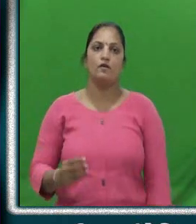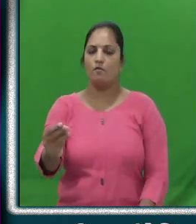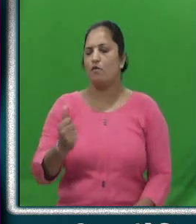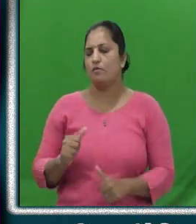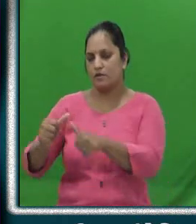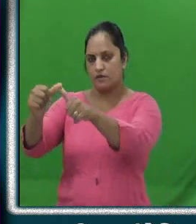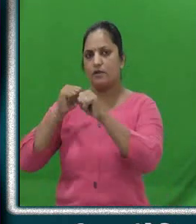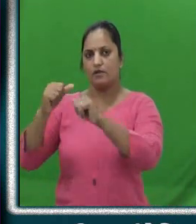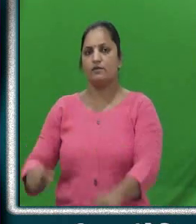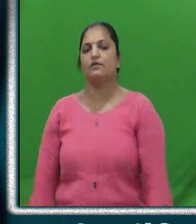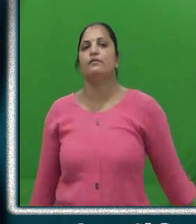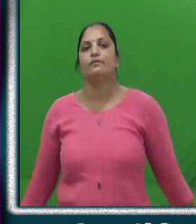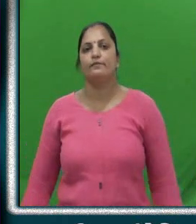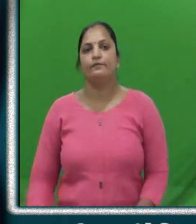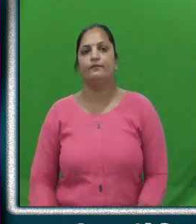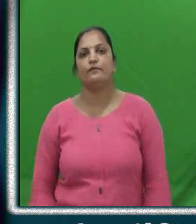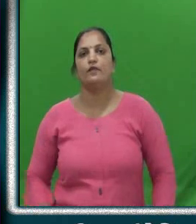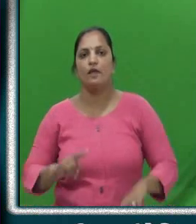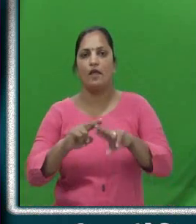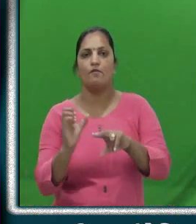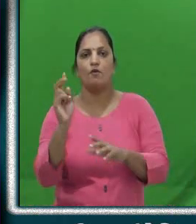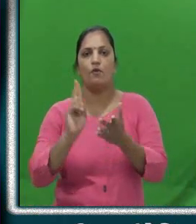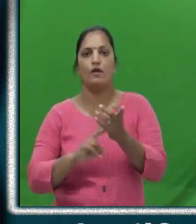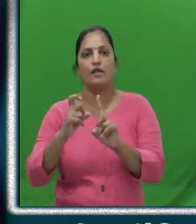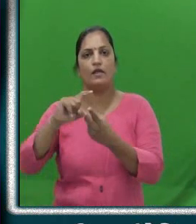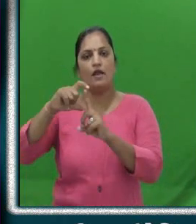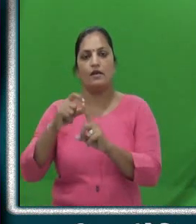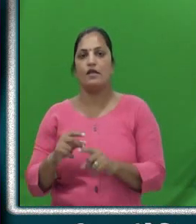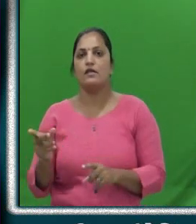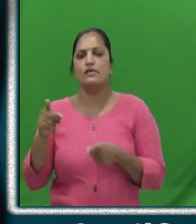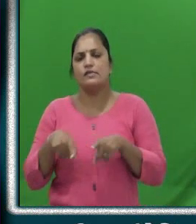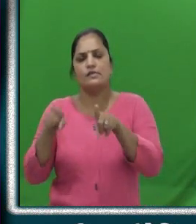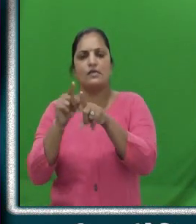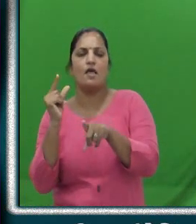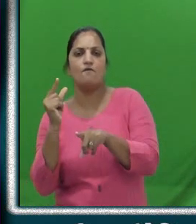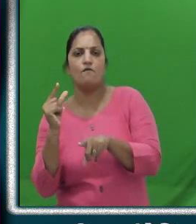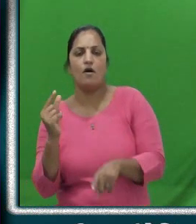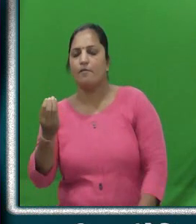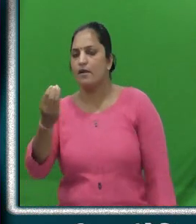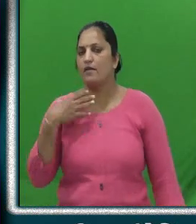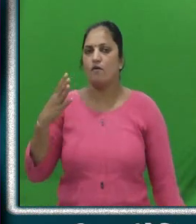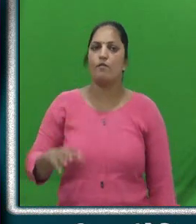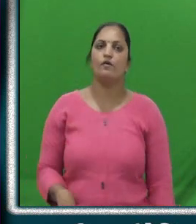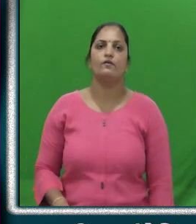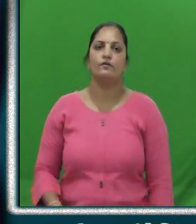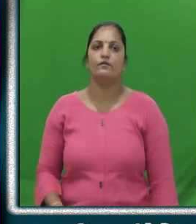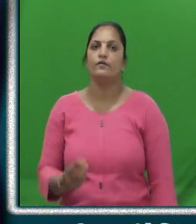હતો, બહુ જ ફાસ્ટ ઝડપથી મને કહી દો કે ફાઉન્ડેડ શબ્દનો સિમિલર વર્ડ શું